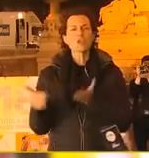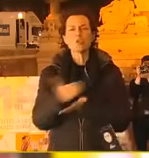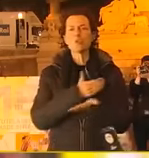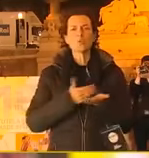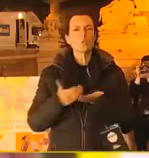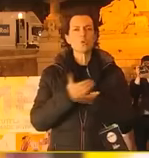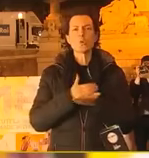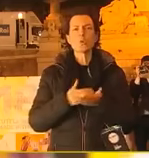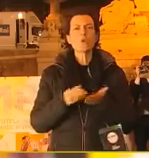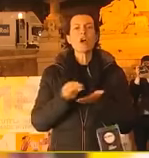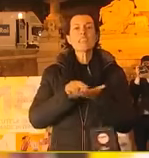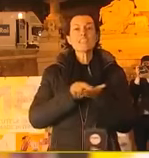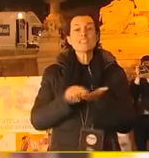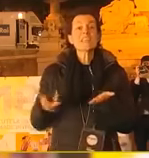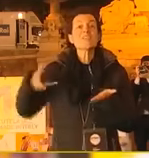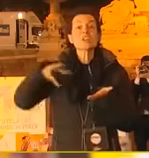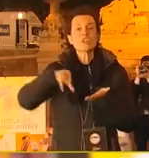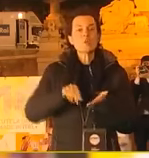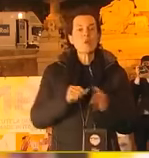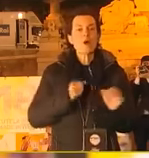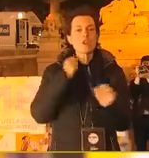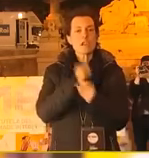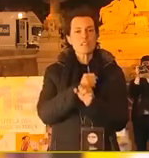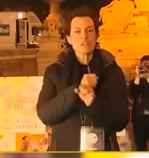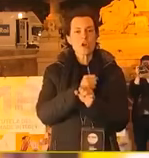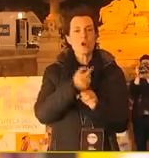la storia. Noi